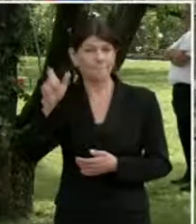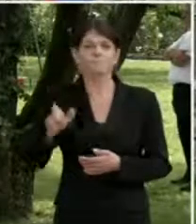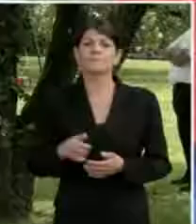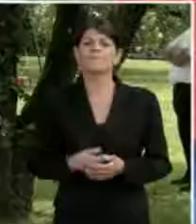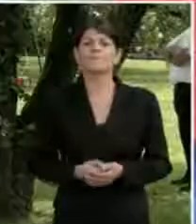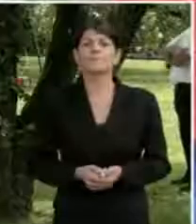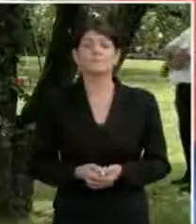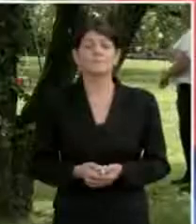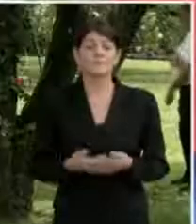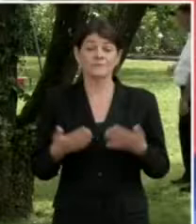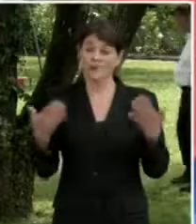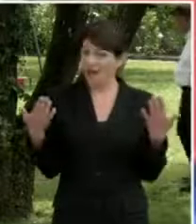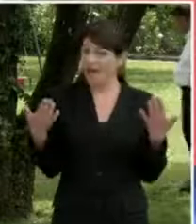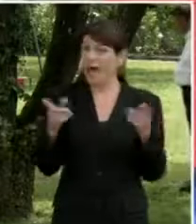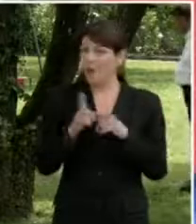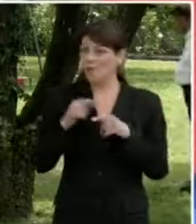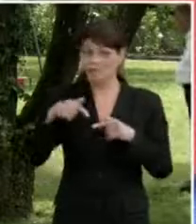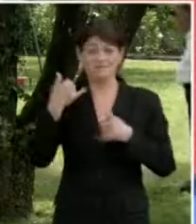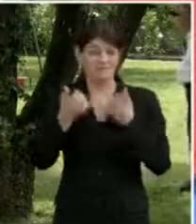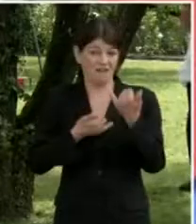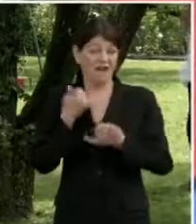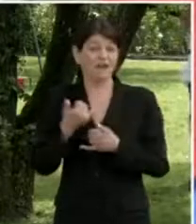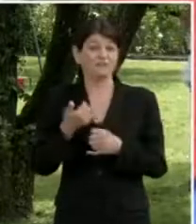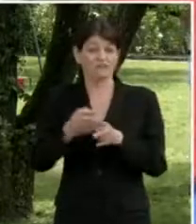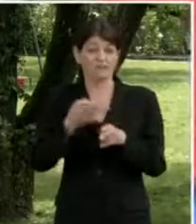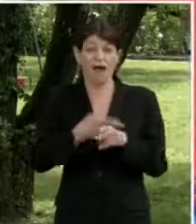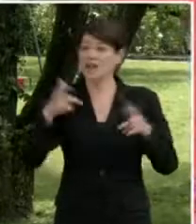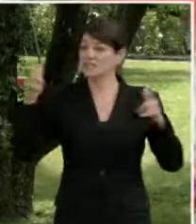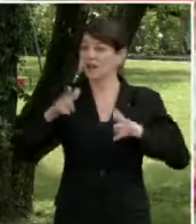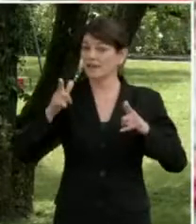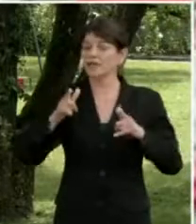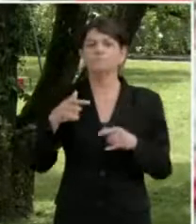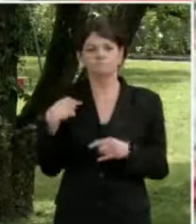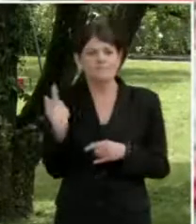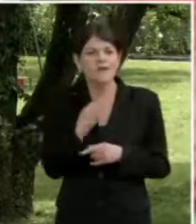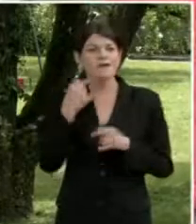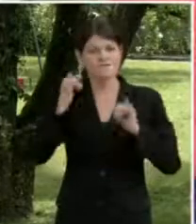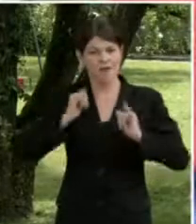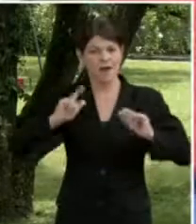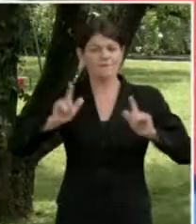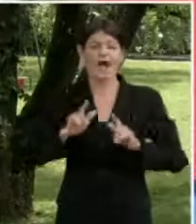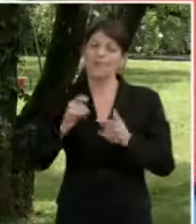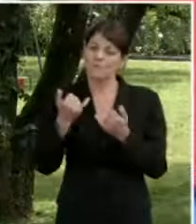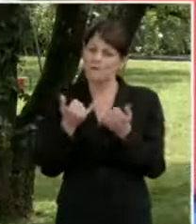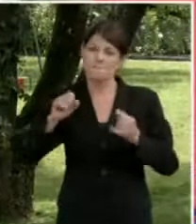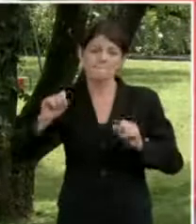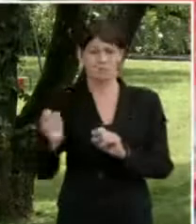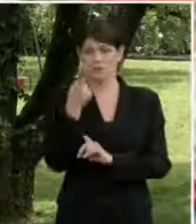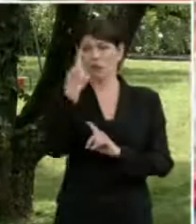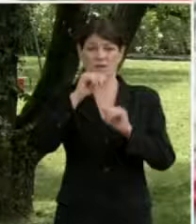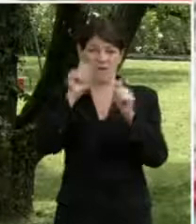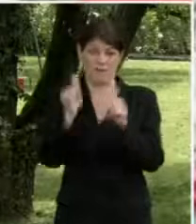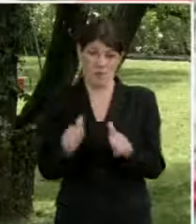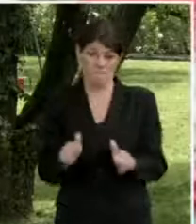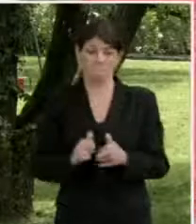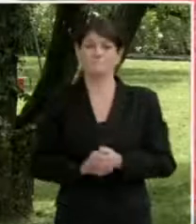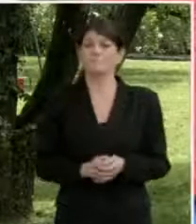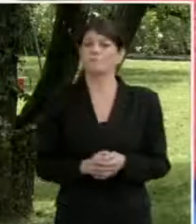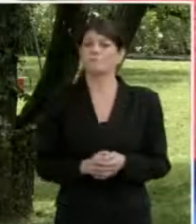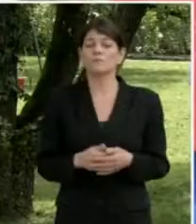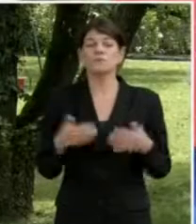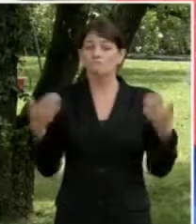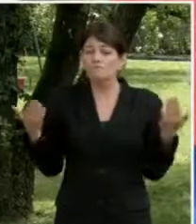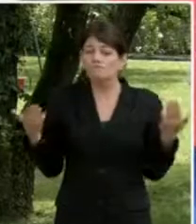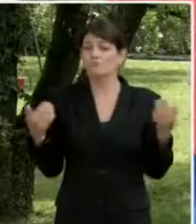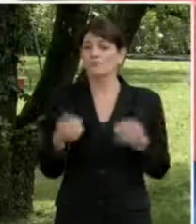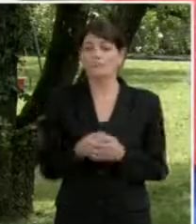auch den diesjährigen Staatsfeiertag begehen wir wieder auf eine besondere Weise. Zwar